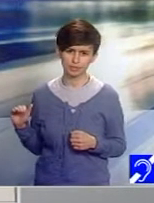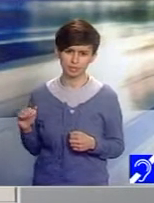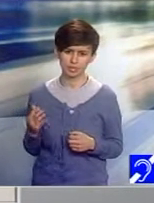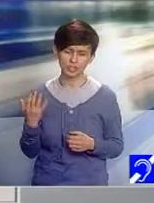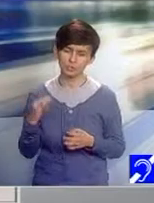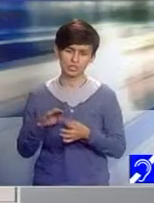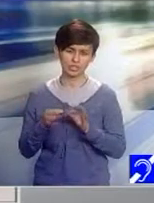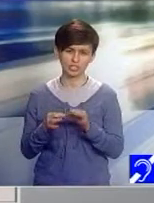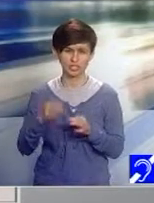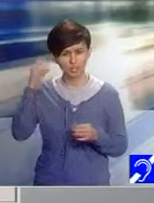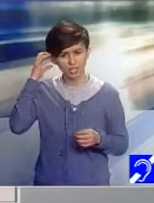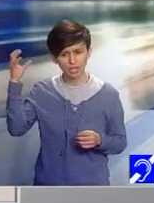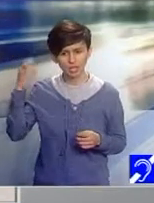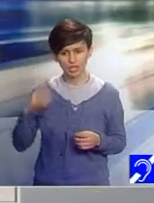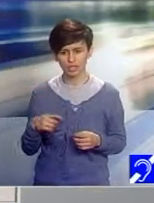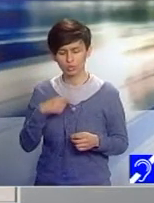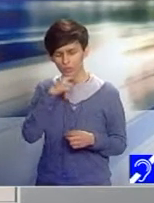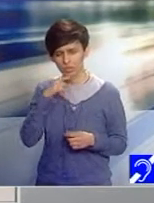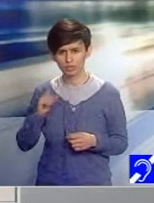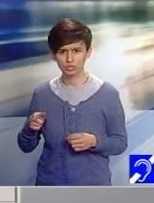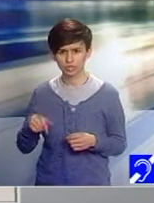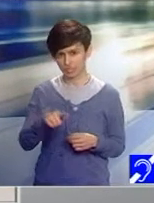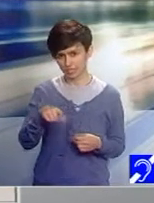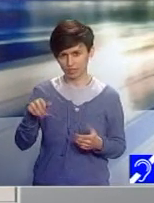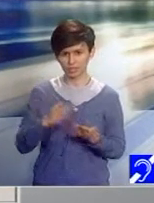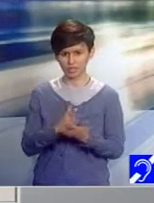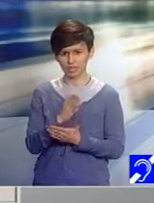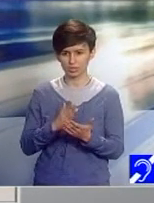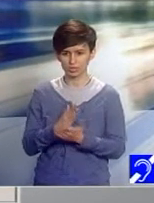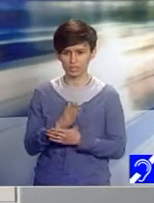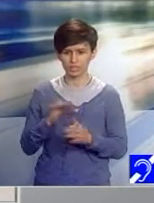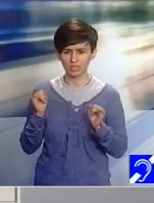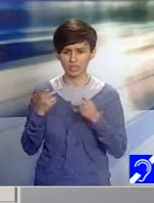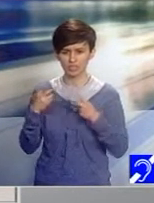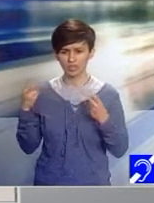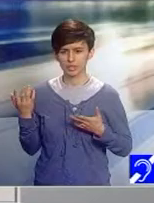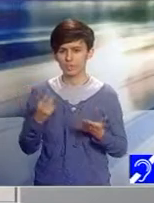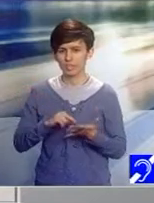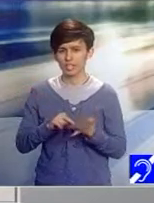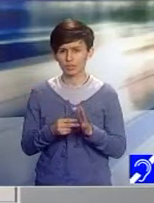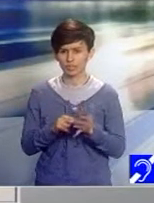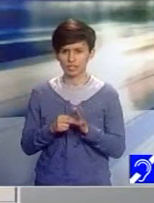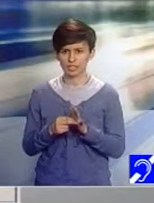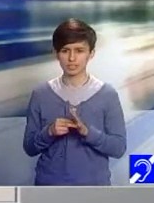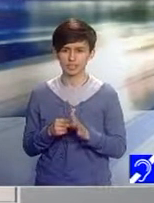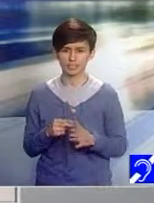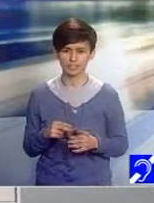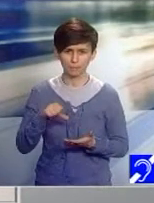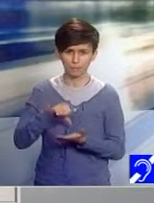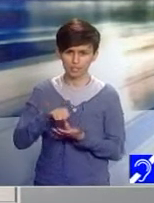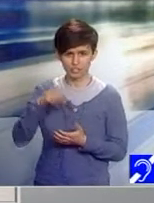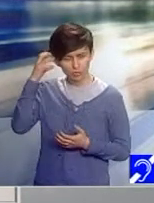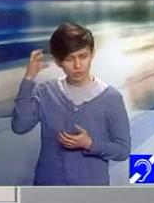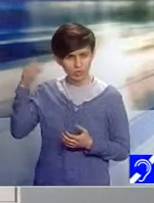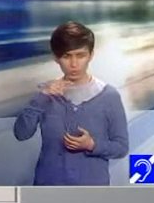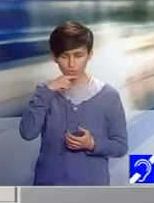rusească, continuați seria de evenimente pe care le organizează Centrul Cultural Rus din cadrul Universității Babeș-Bolyai. Sunt